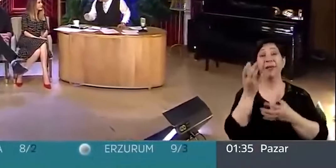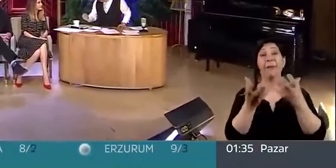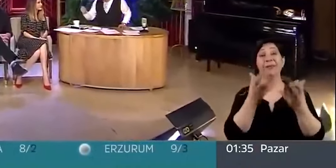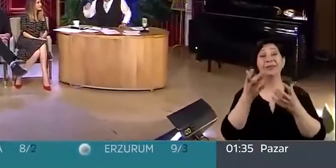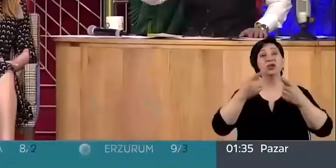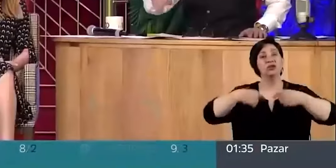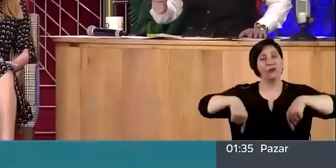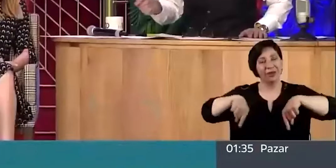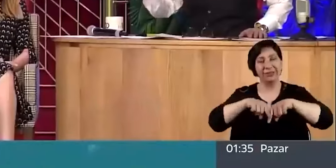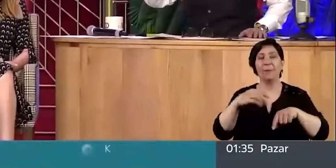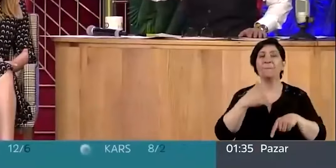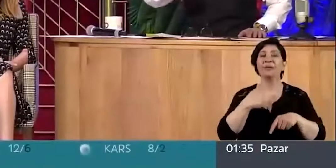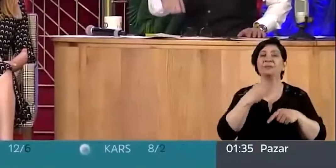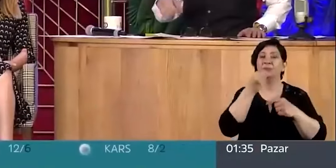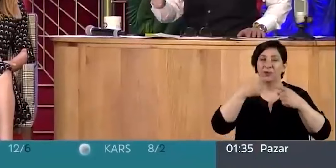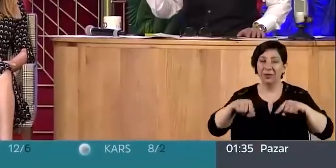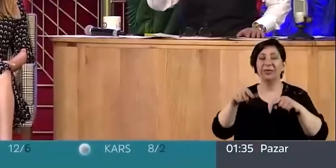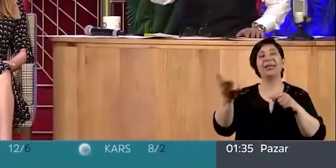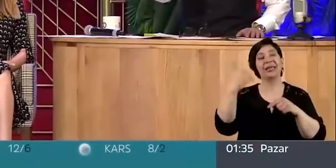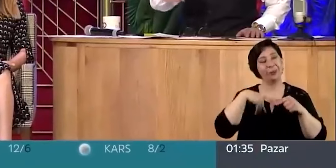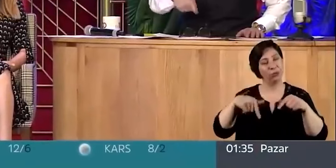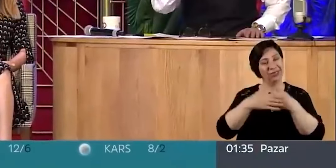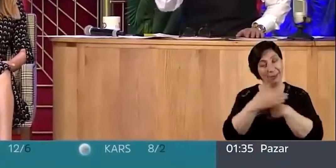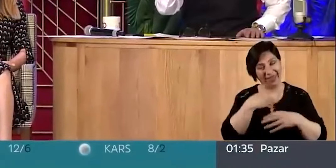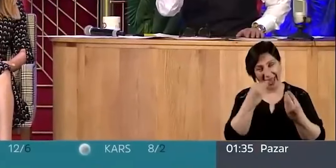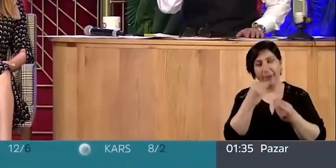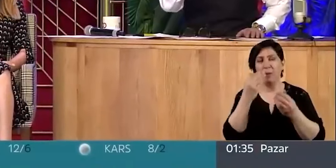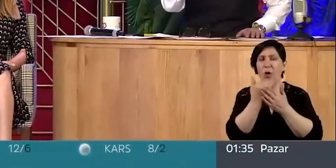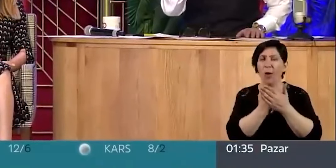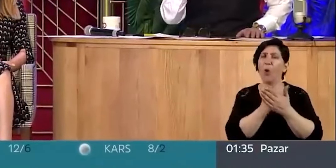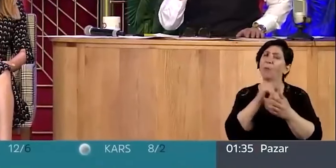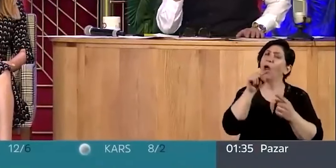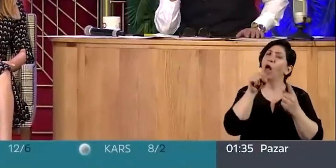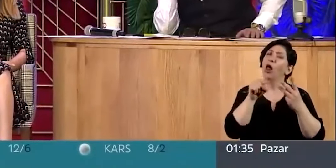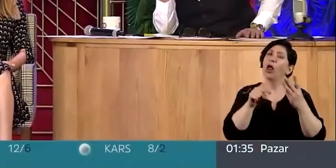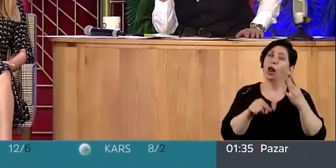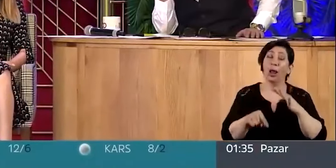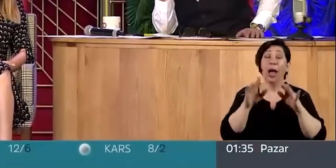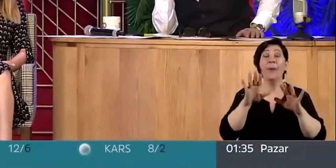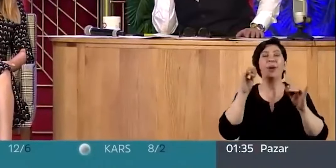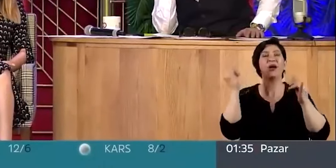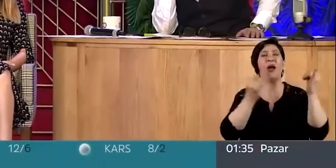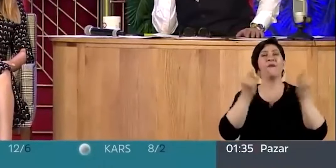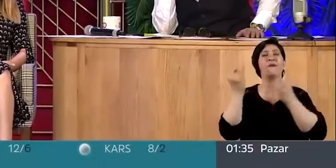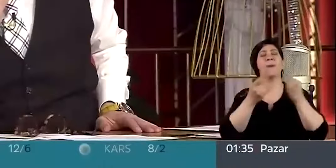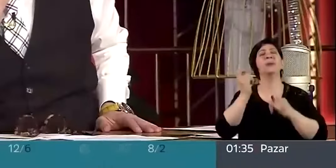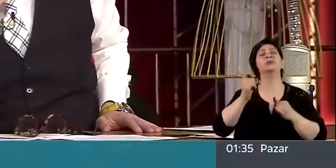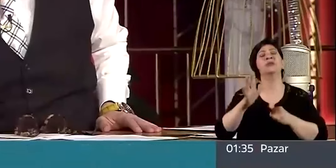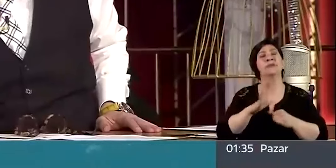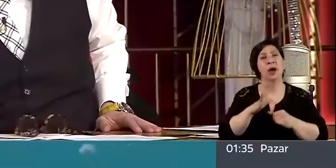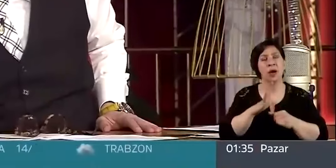yemekteyiz, sofradayız. Benim sofraya gel, gel bu gece bende ye falan filan isimli programlar. Hakikaten kavga çıkarma mecburiyeti